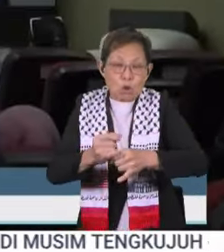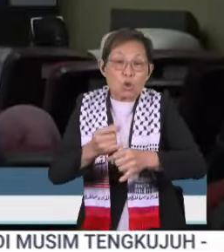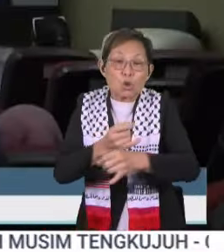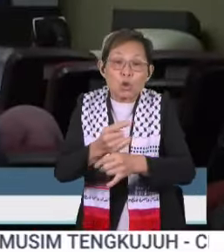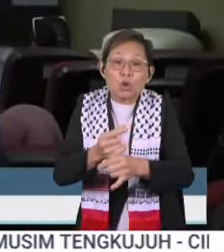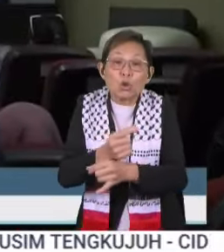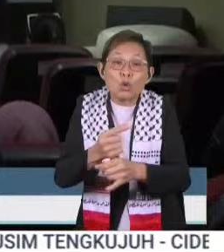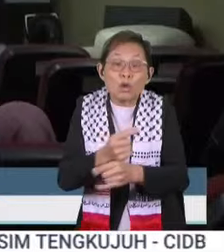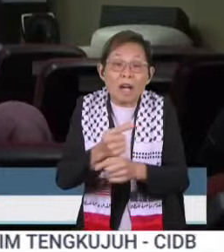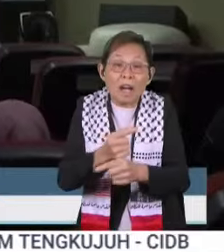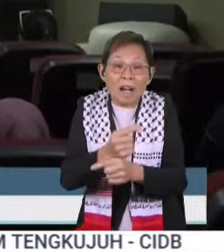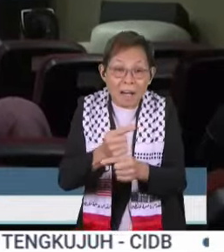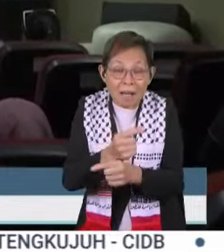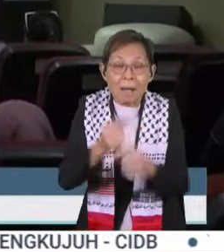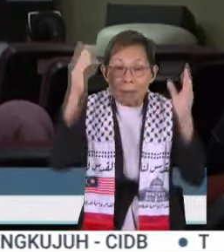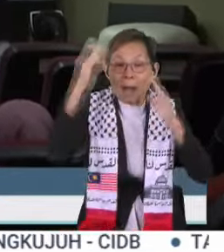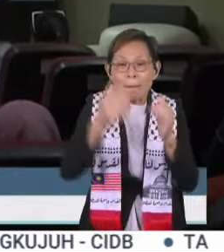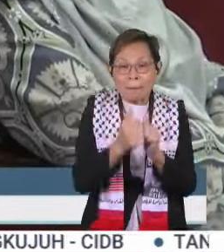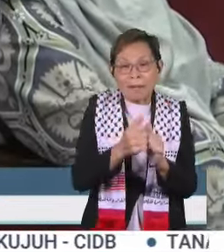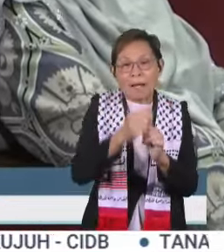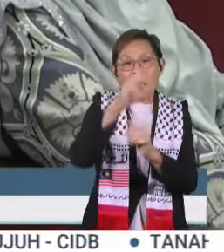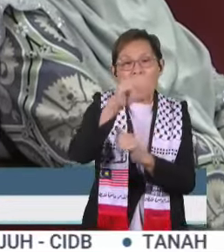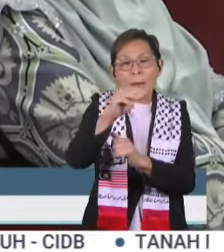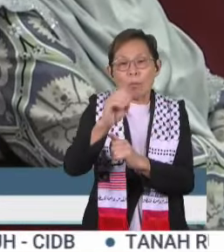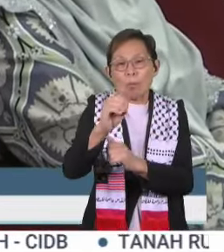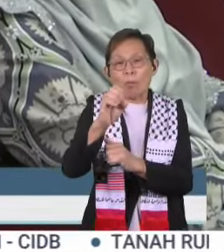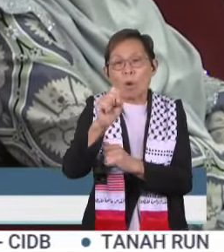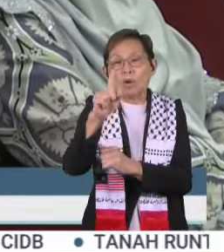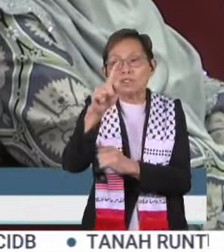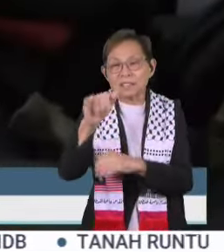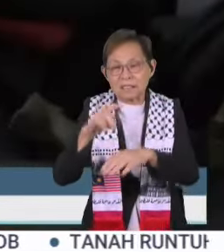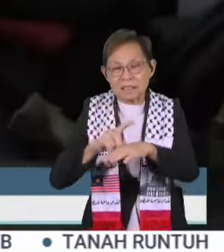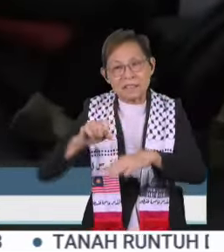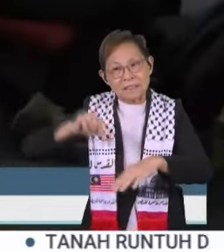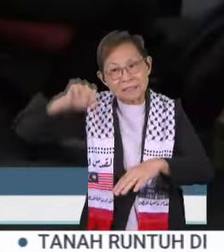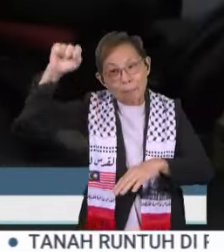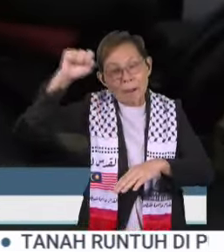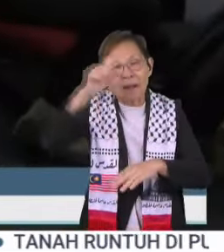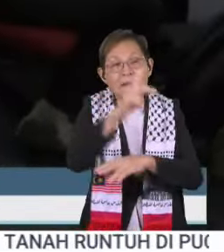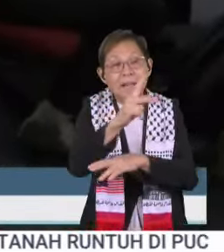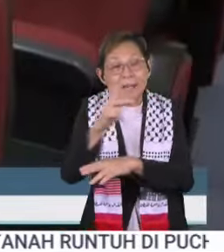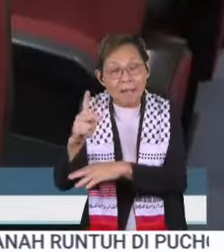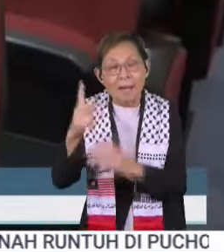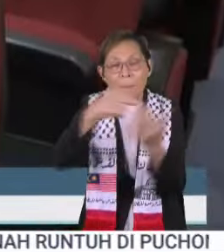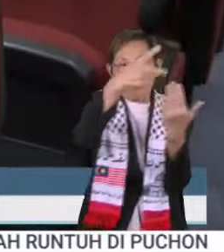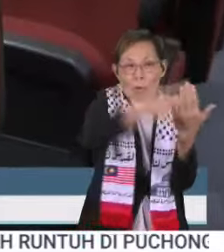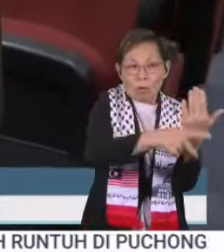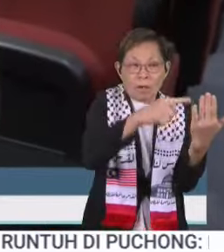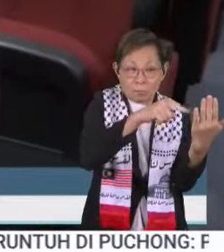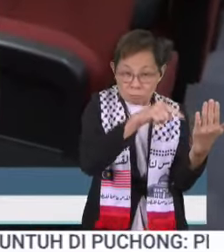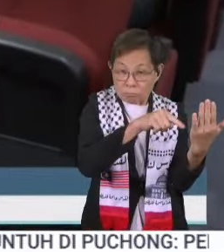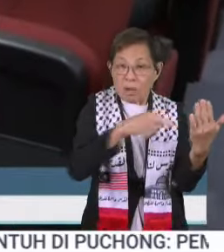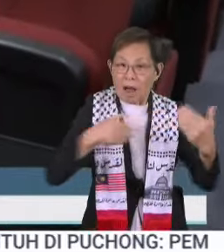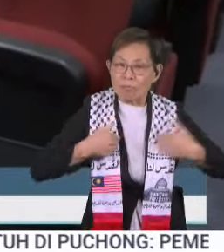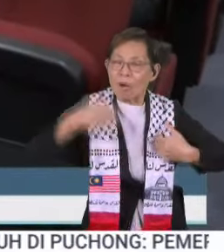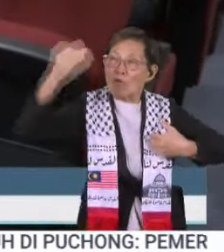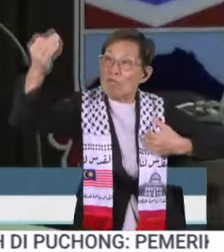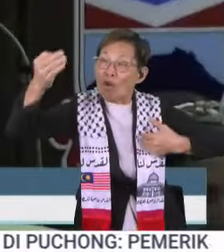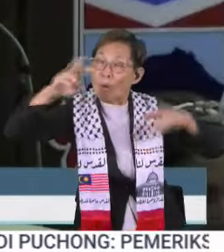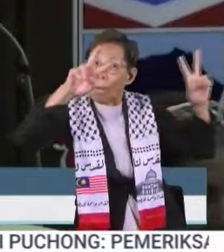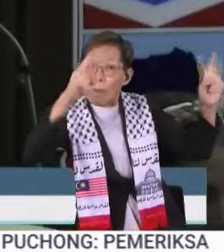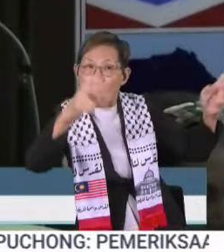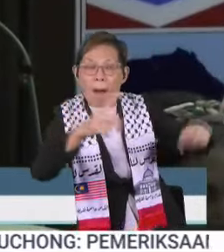bersama Kementerian sains teknologi dan inovasi Sabah di Kota Kinabalu dalam program ini turut diadakan forum